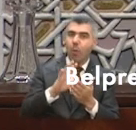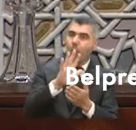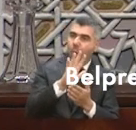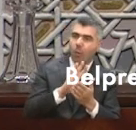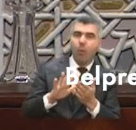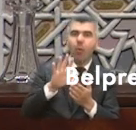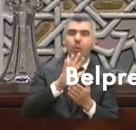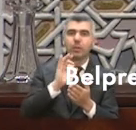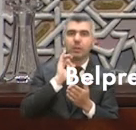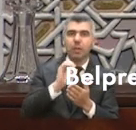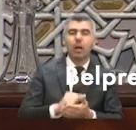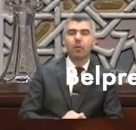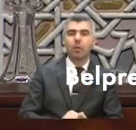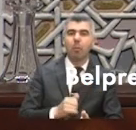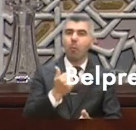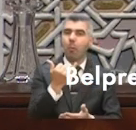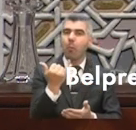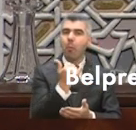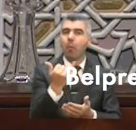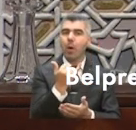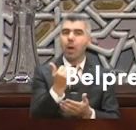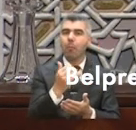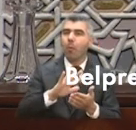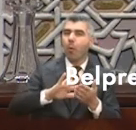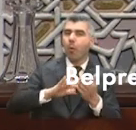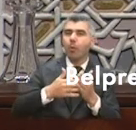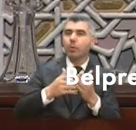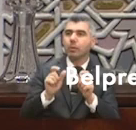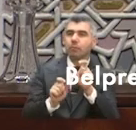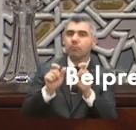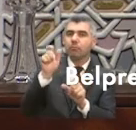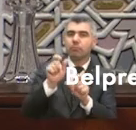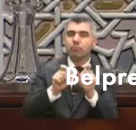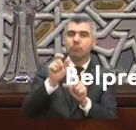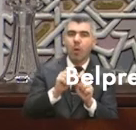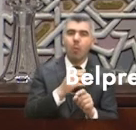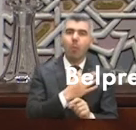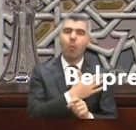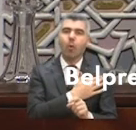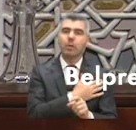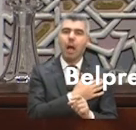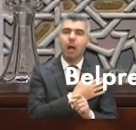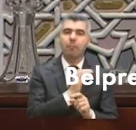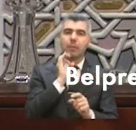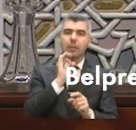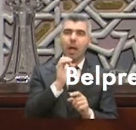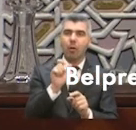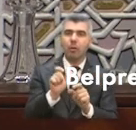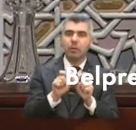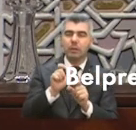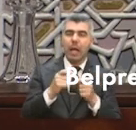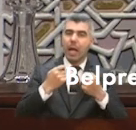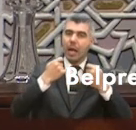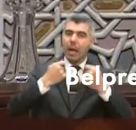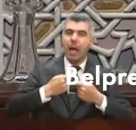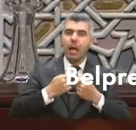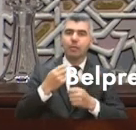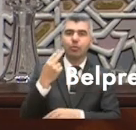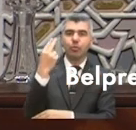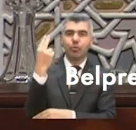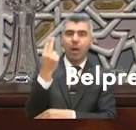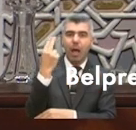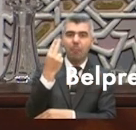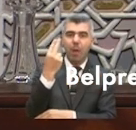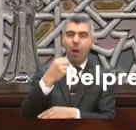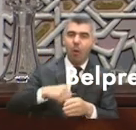ومن خلالكم لكافه مكونات المنتخب الوطني رئاسه الجامعه